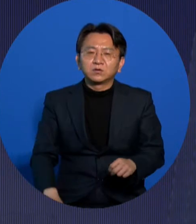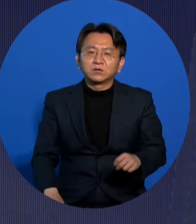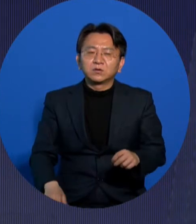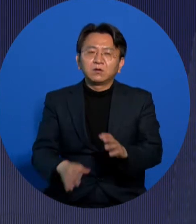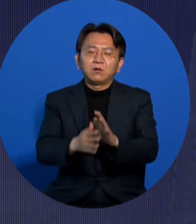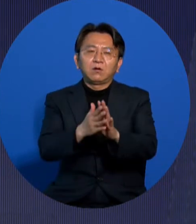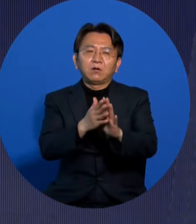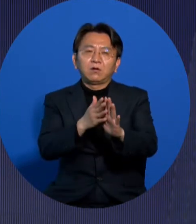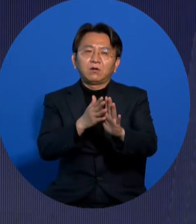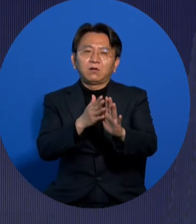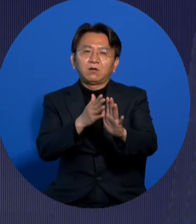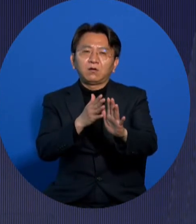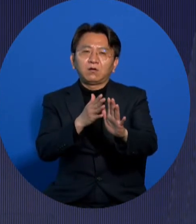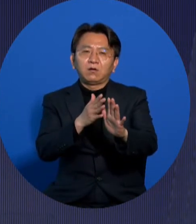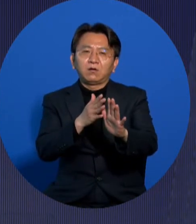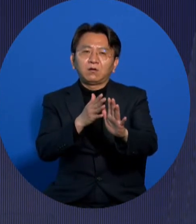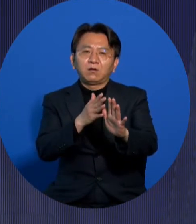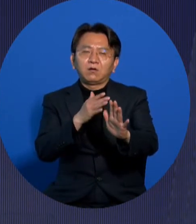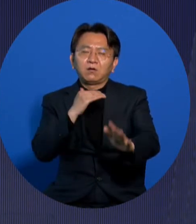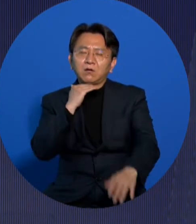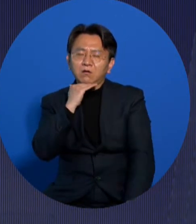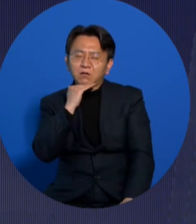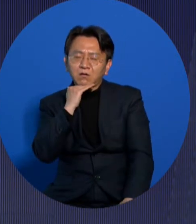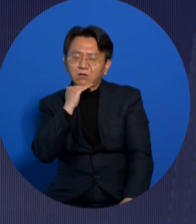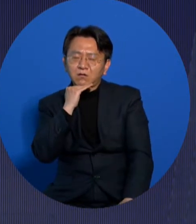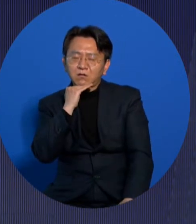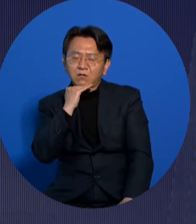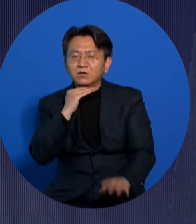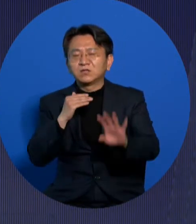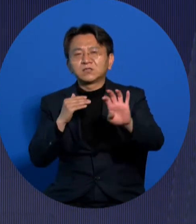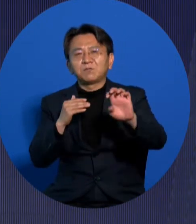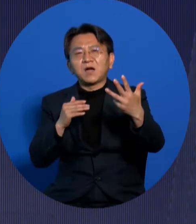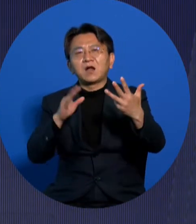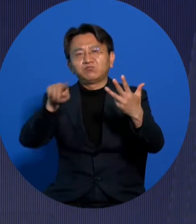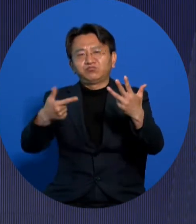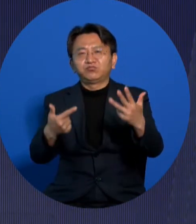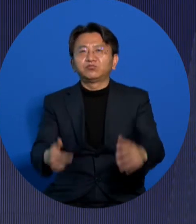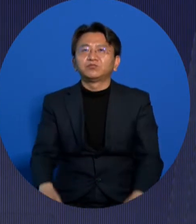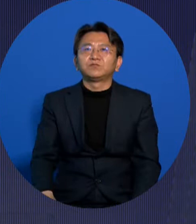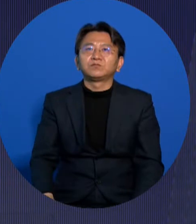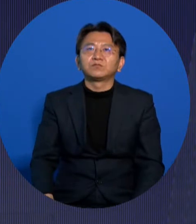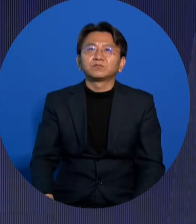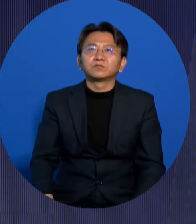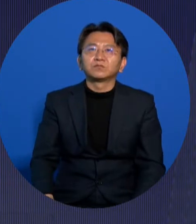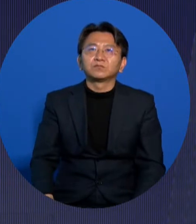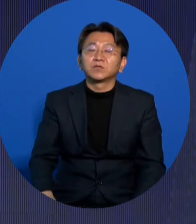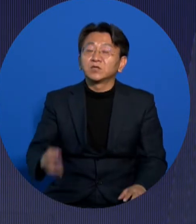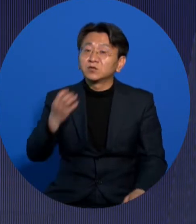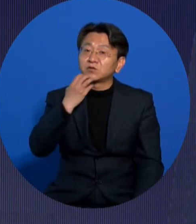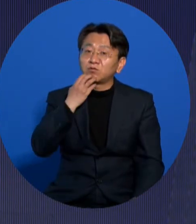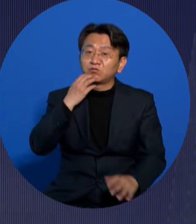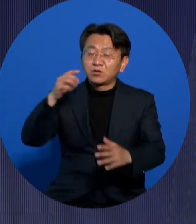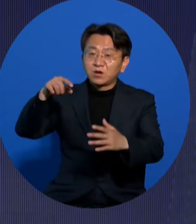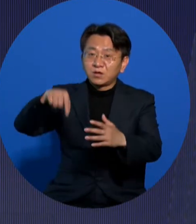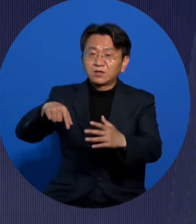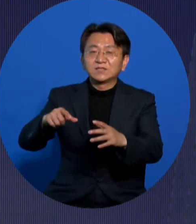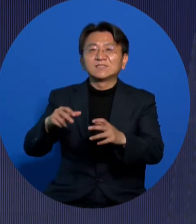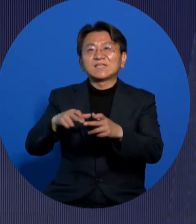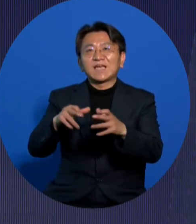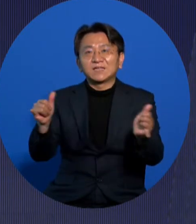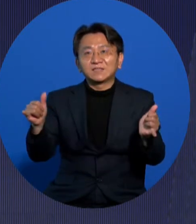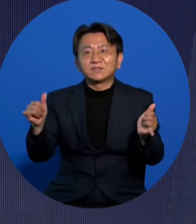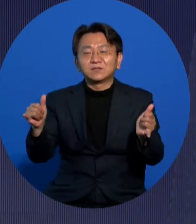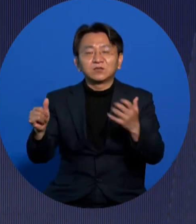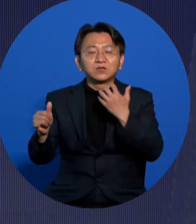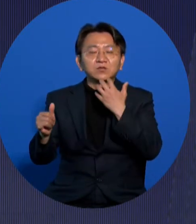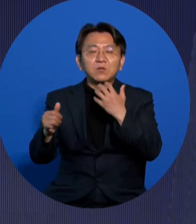48분에 달한다고 합니다. 지자체별로 운영 체계도 달라 서울의 장애인들이 수도권을